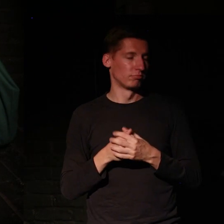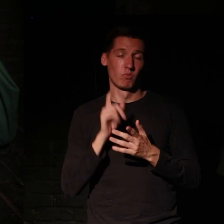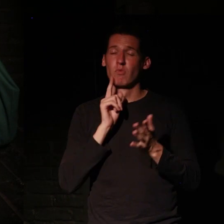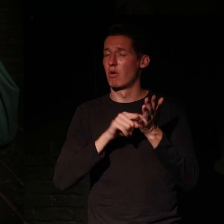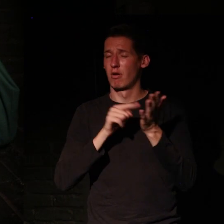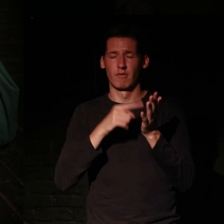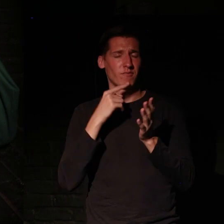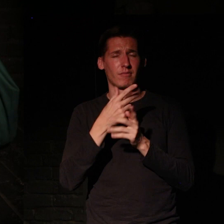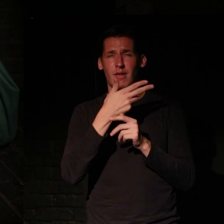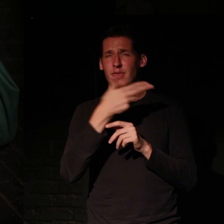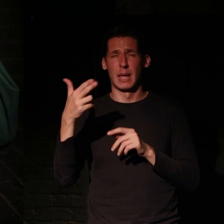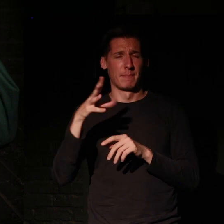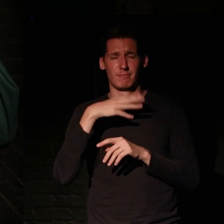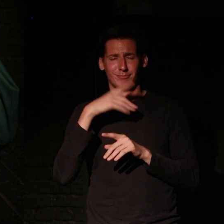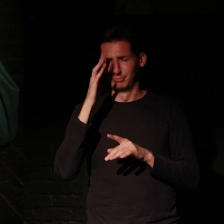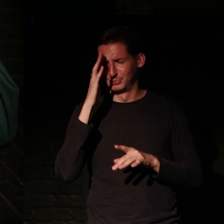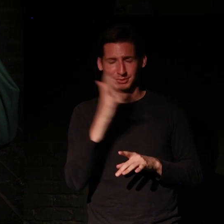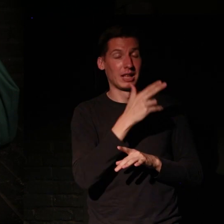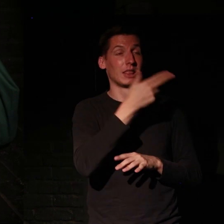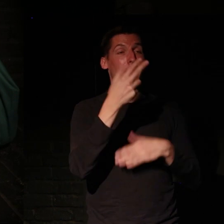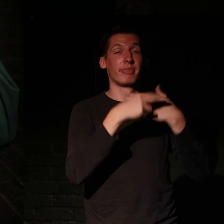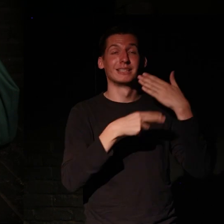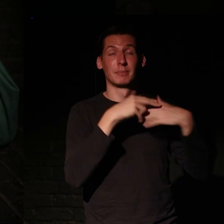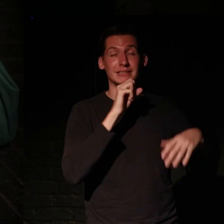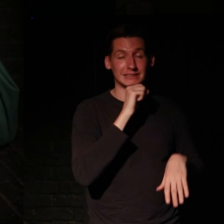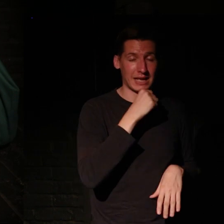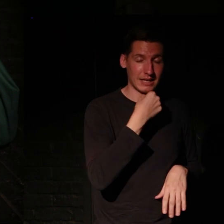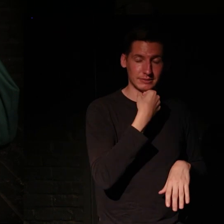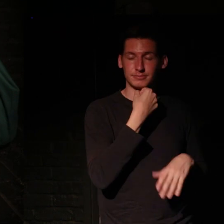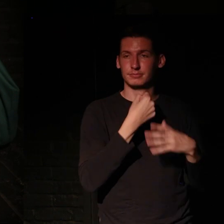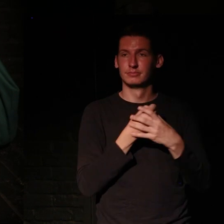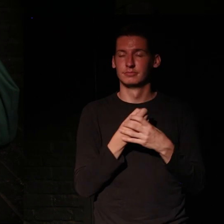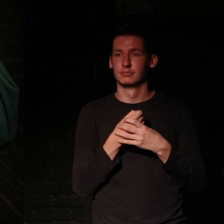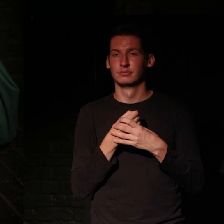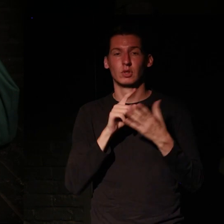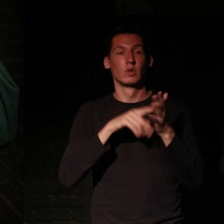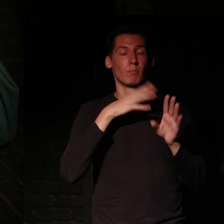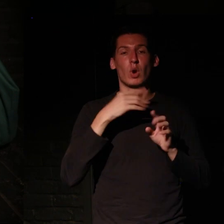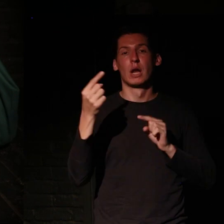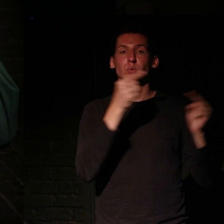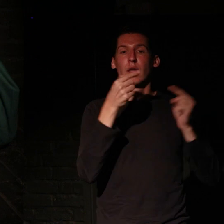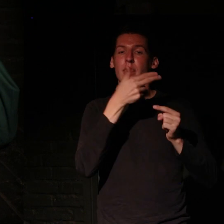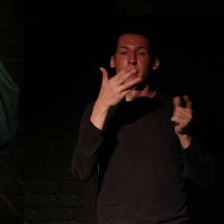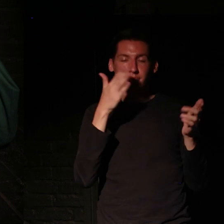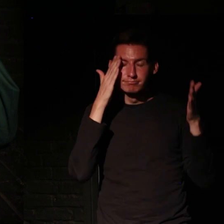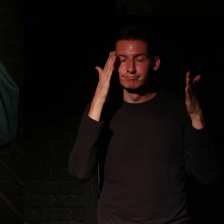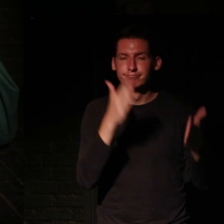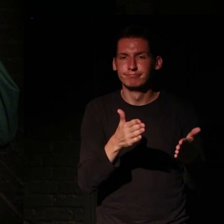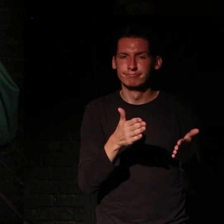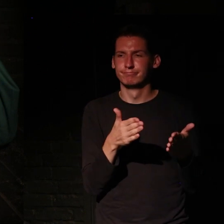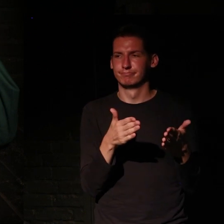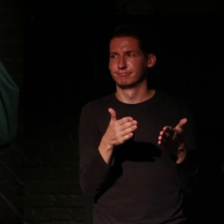Naprawdę o wszystko. Przy Starym Testamencie na przykład może to być dyskusja na temat